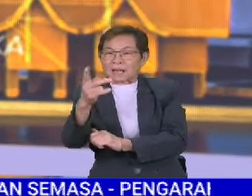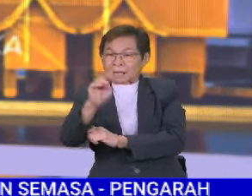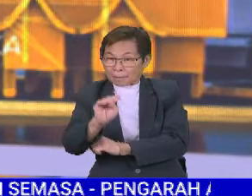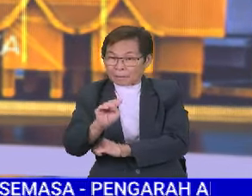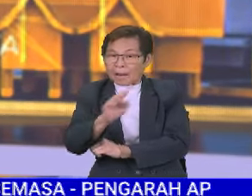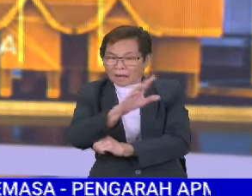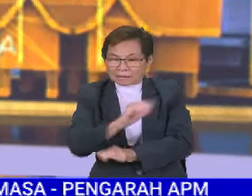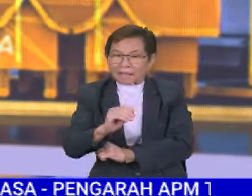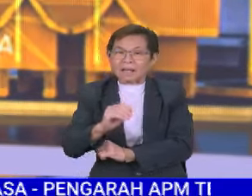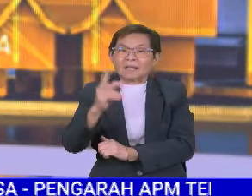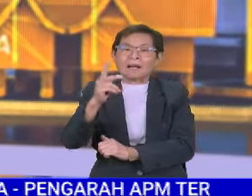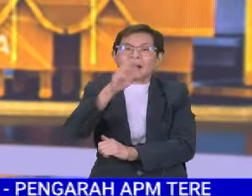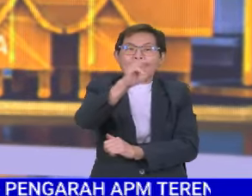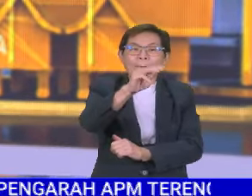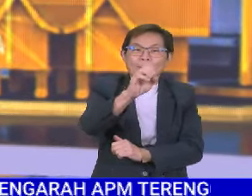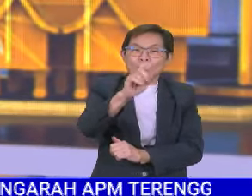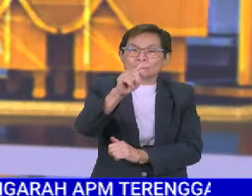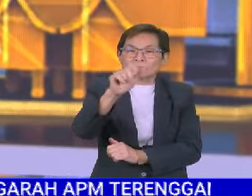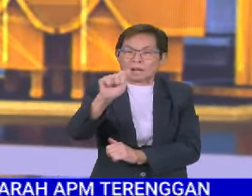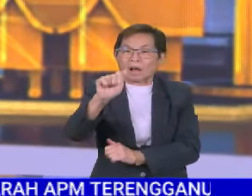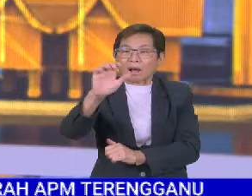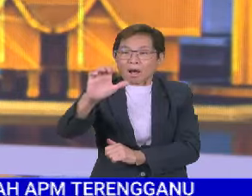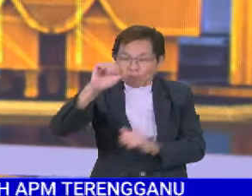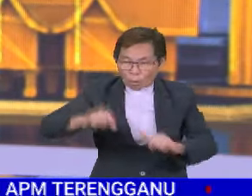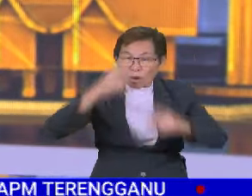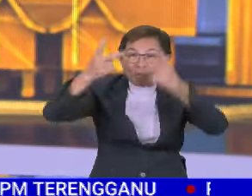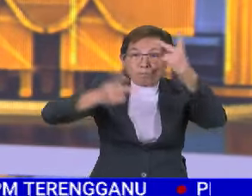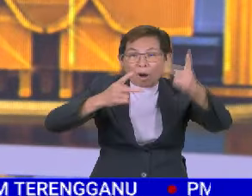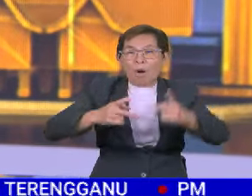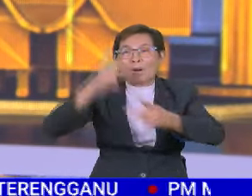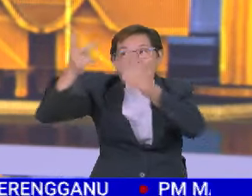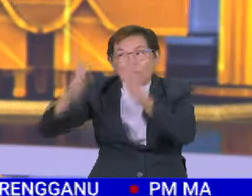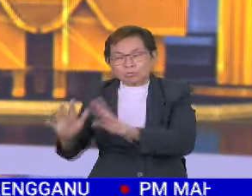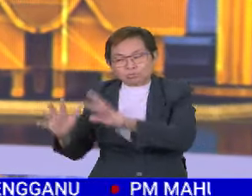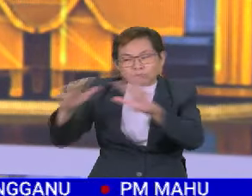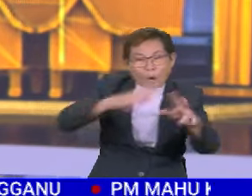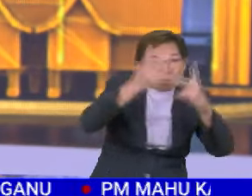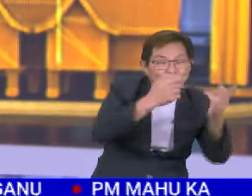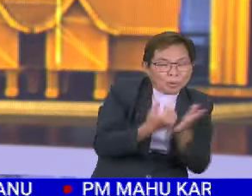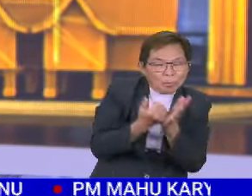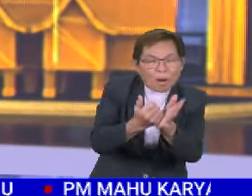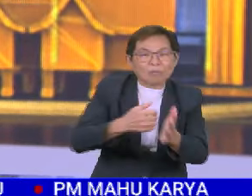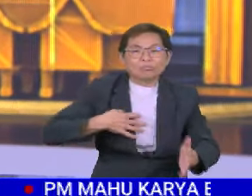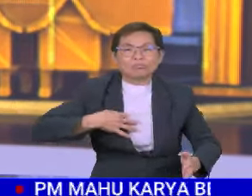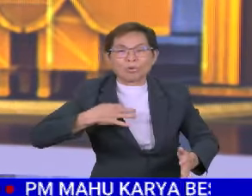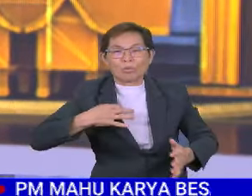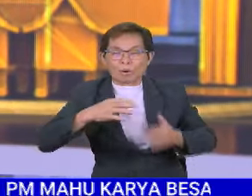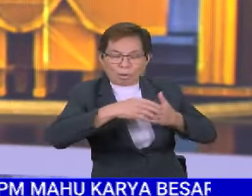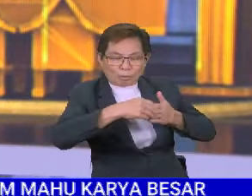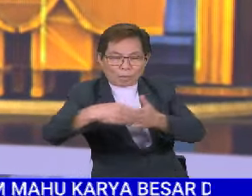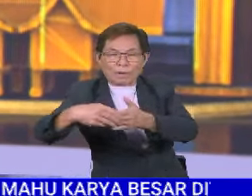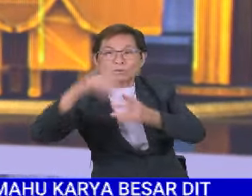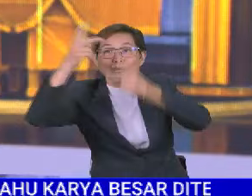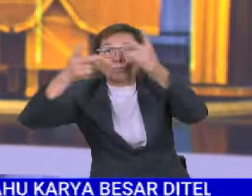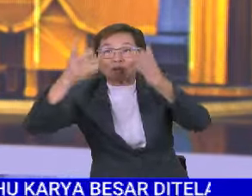JAKIM dan Kementerian Pelancongan sahaja yang boleh dilawati oleh para pelancong dengan bantuan sukarelawan pemandu